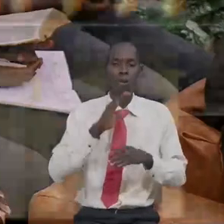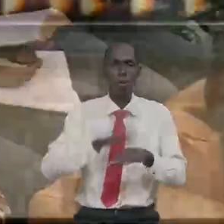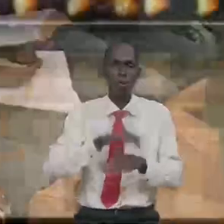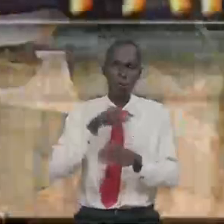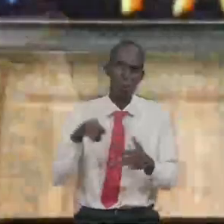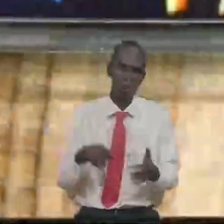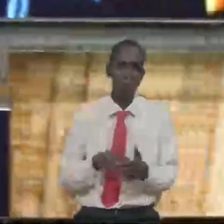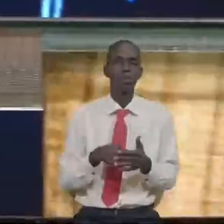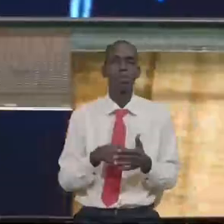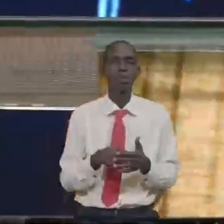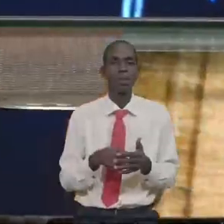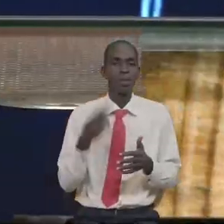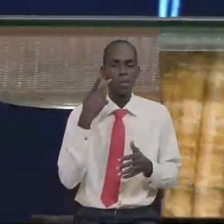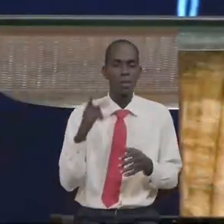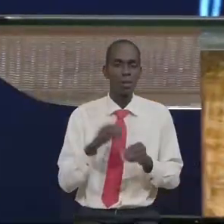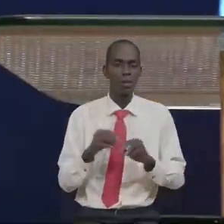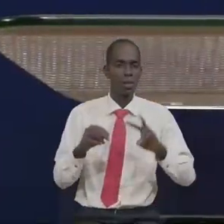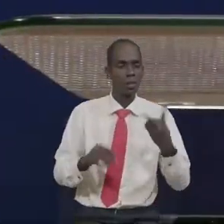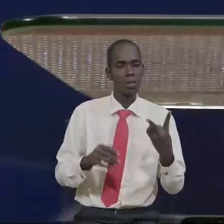cause de ce nom.